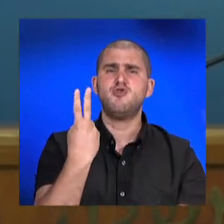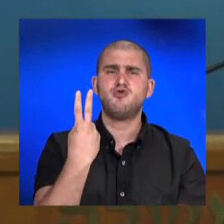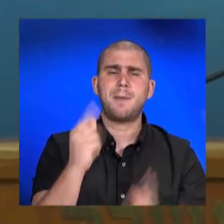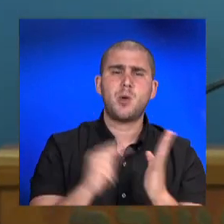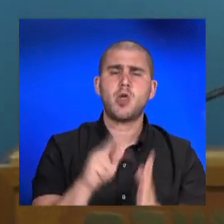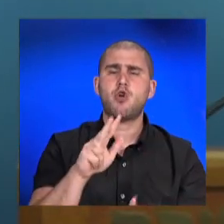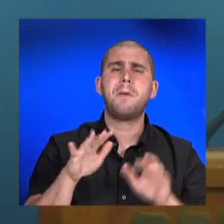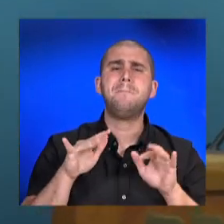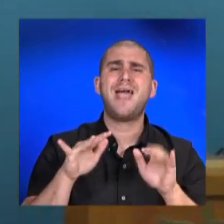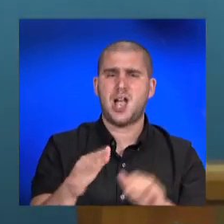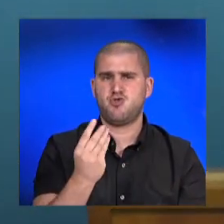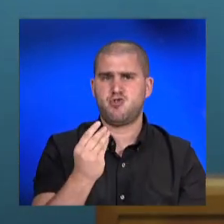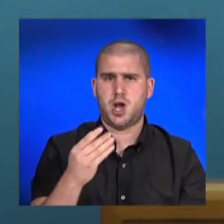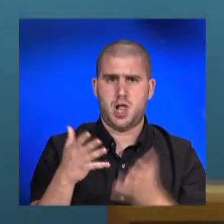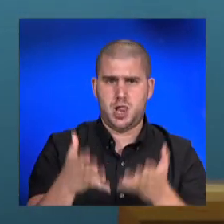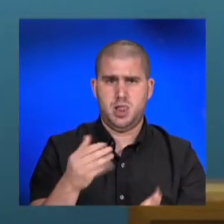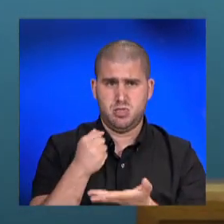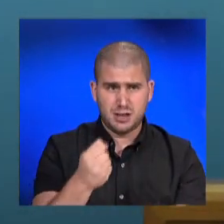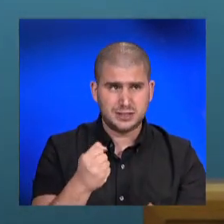שקל, מימון דמי אבטלה